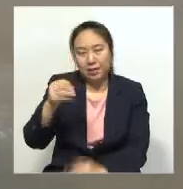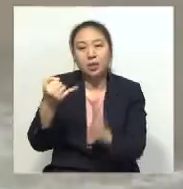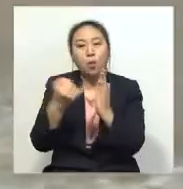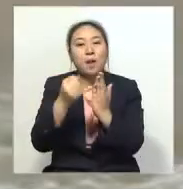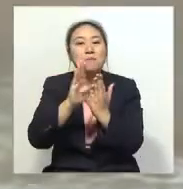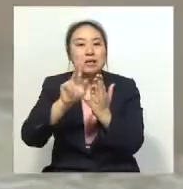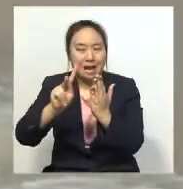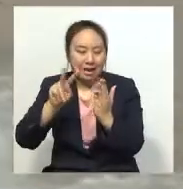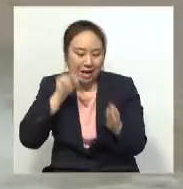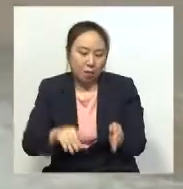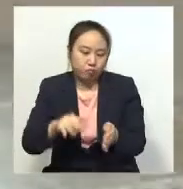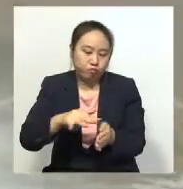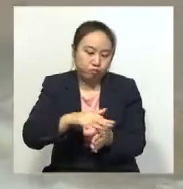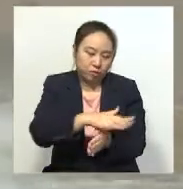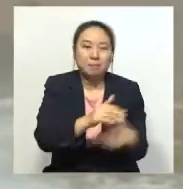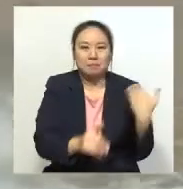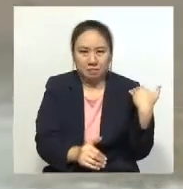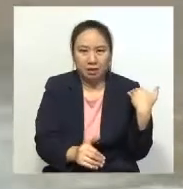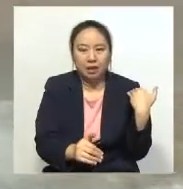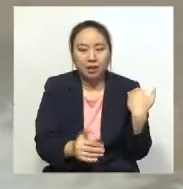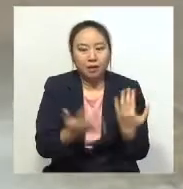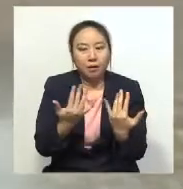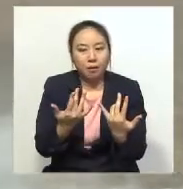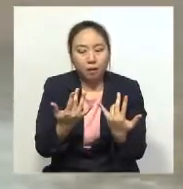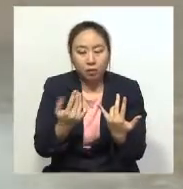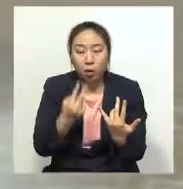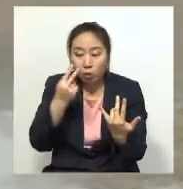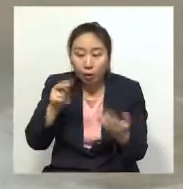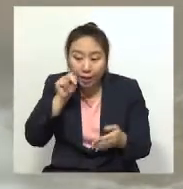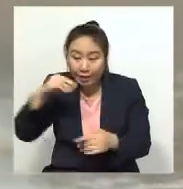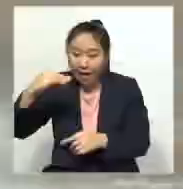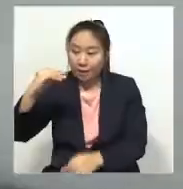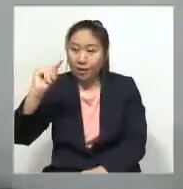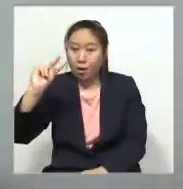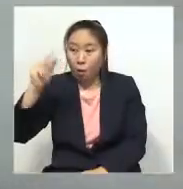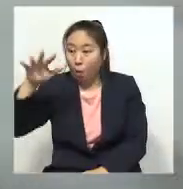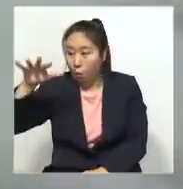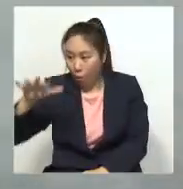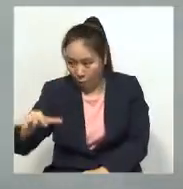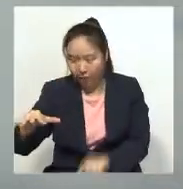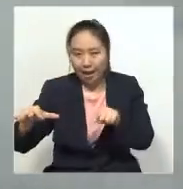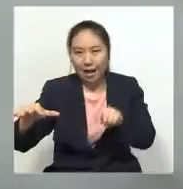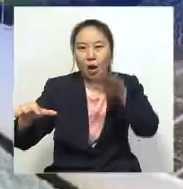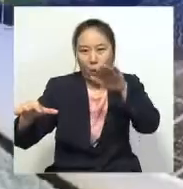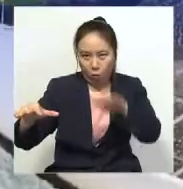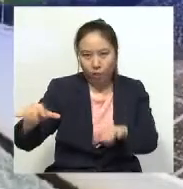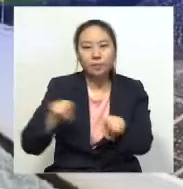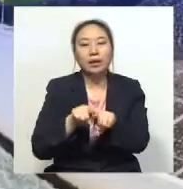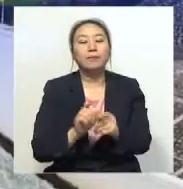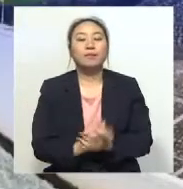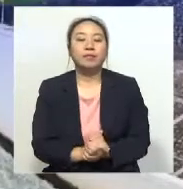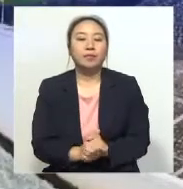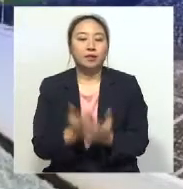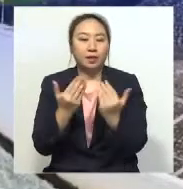บึงกาฬนะคะขณะที่แนวโน้มลดลงตามการลดลงของแม่น้ำโขง ส่วนที่ภาคตะวันออกค่ะมีน้ำสูงกว่าระดับ